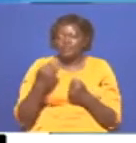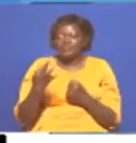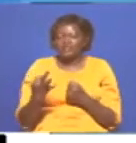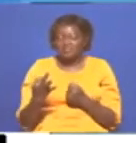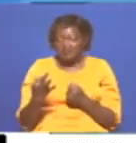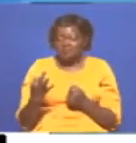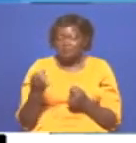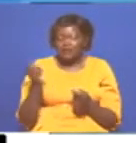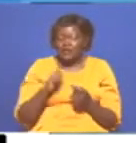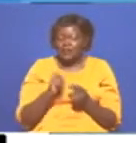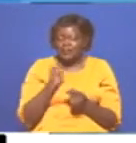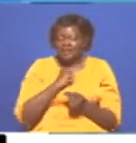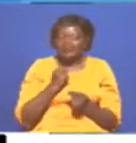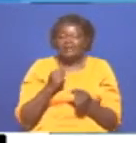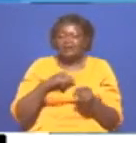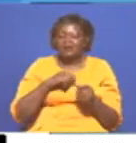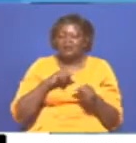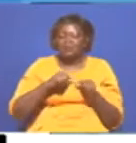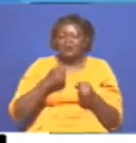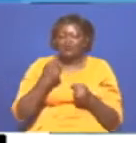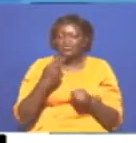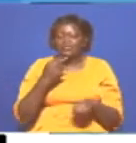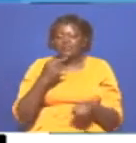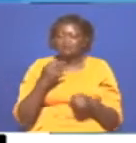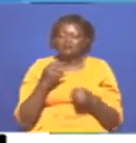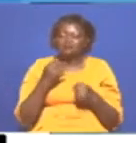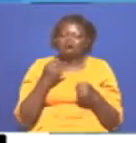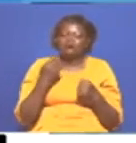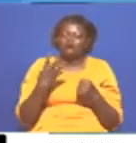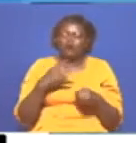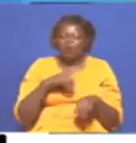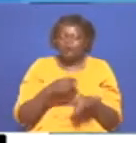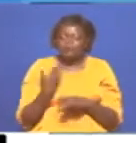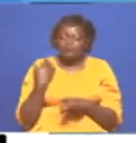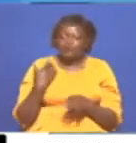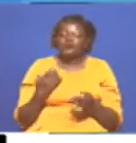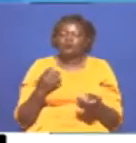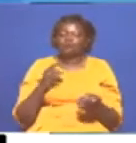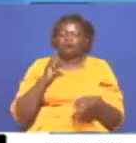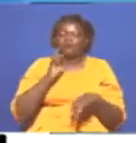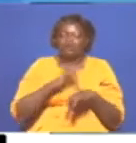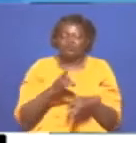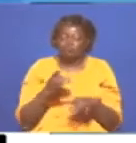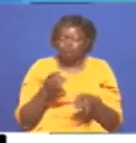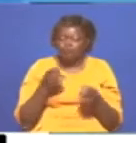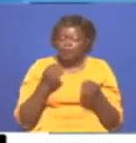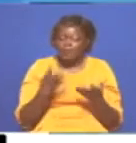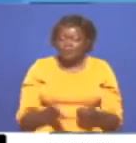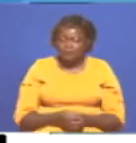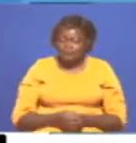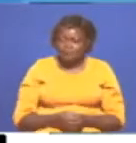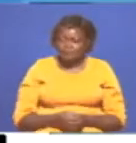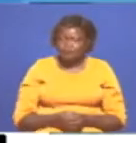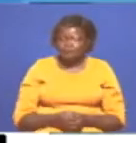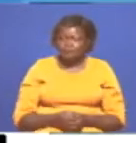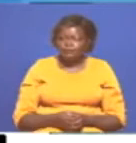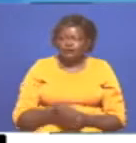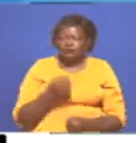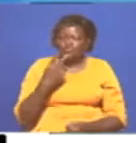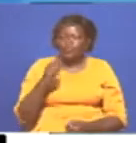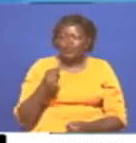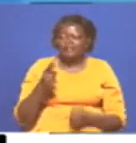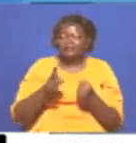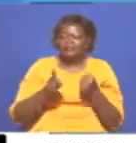kupimwa katika muda wa saa 24 zilizopita. Kiwango cha maambukizi sasa kimefikia asilimia